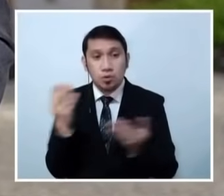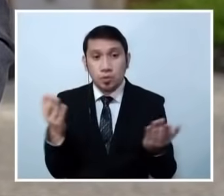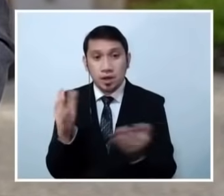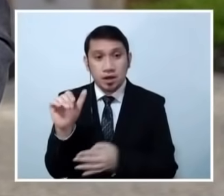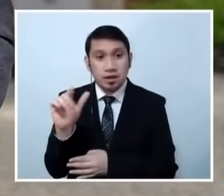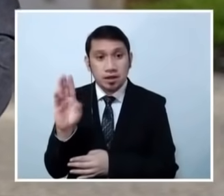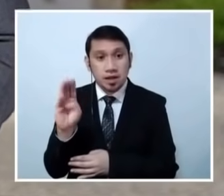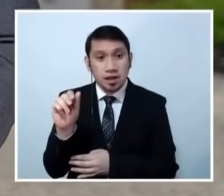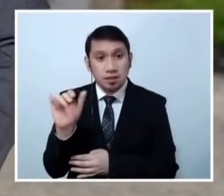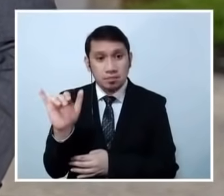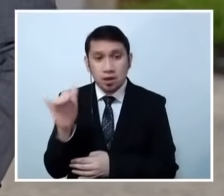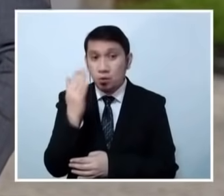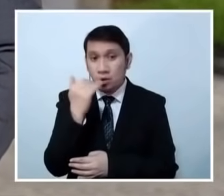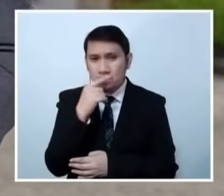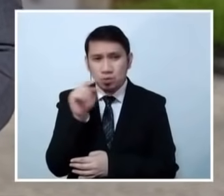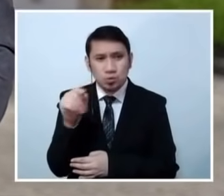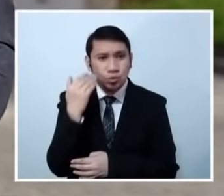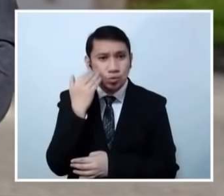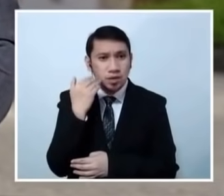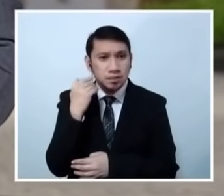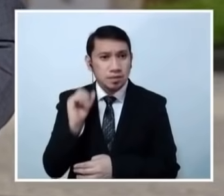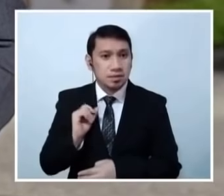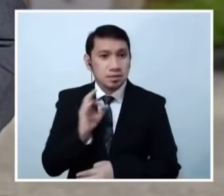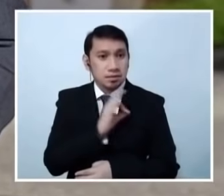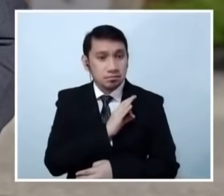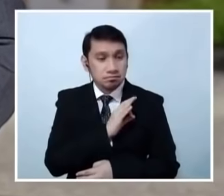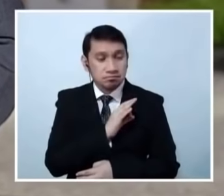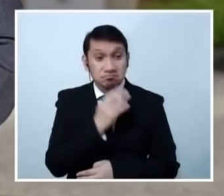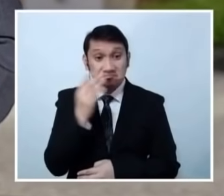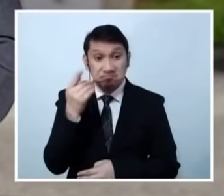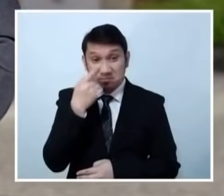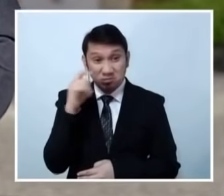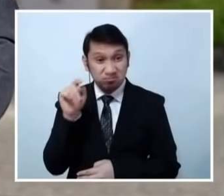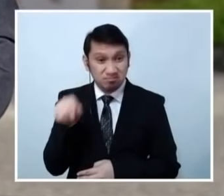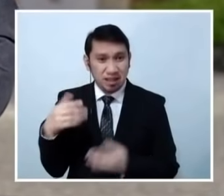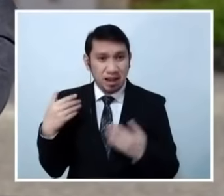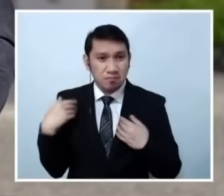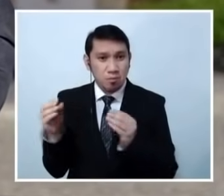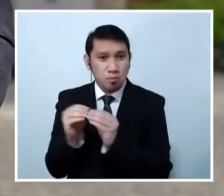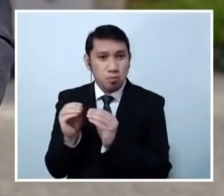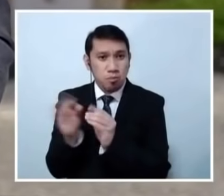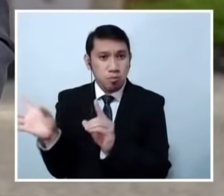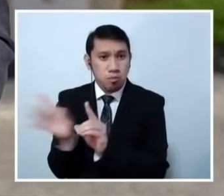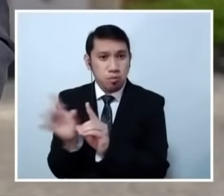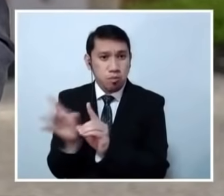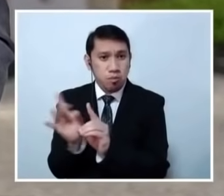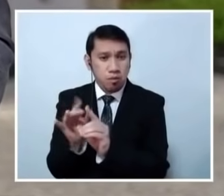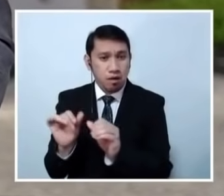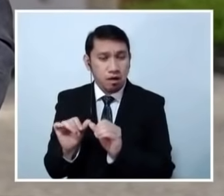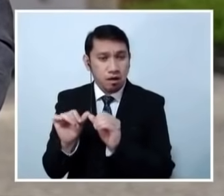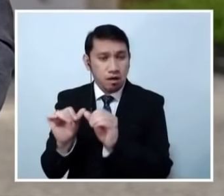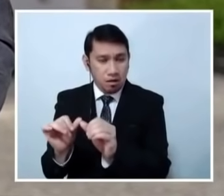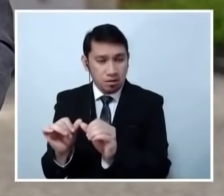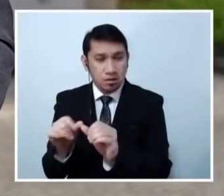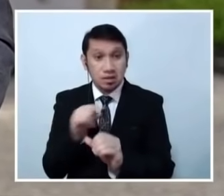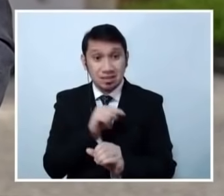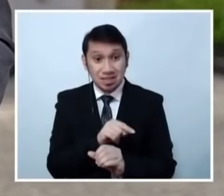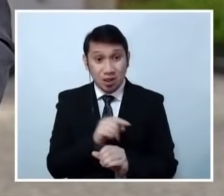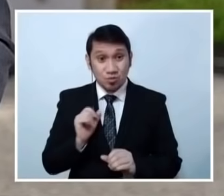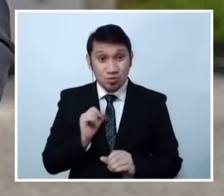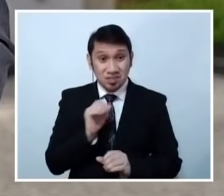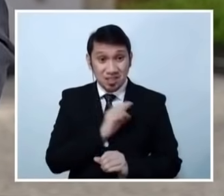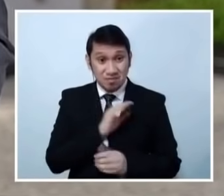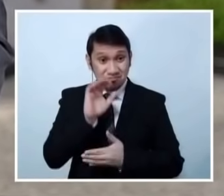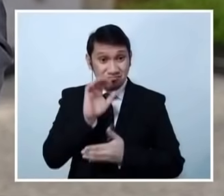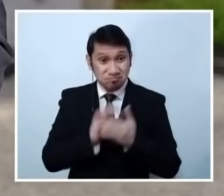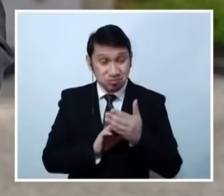sa kakulangan sa manpower. Patuloy kasing tumataas ang bilang ng COVID patients habang nababawasan ang mga tauhan dahil